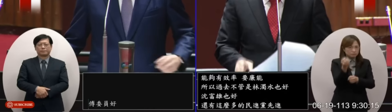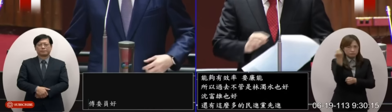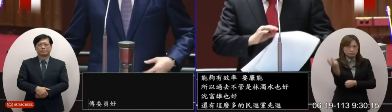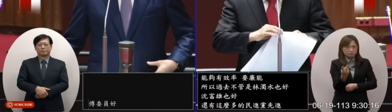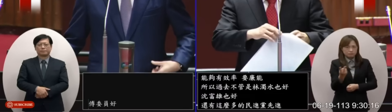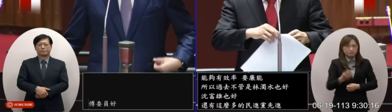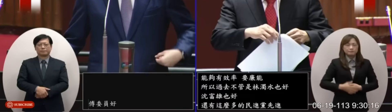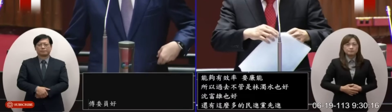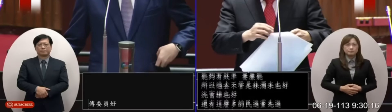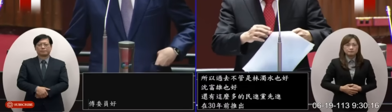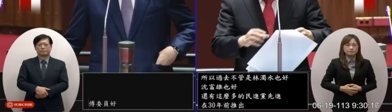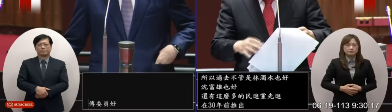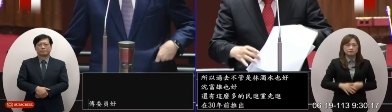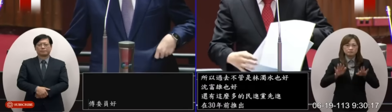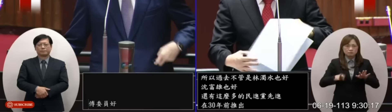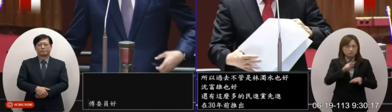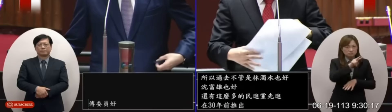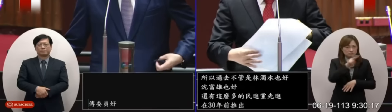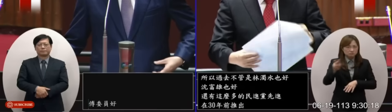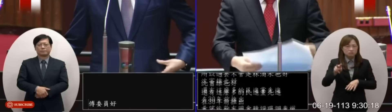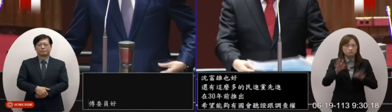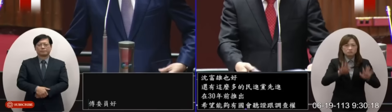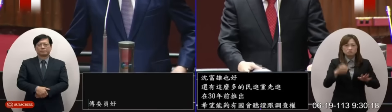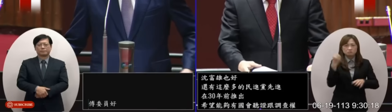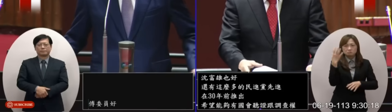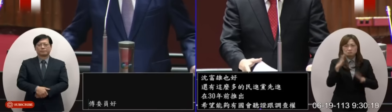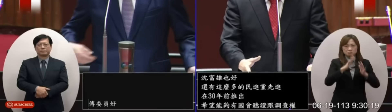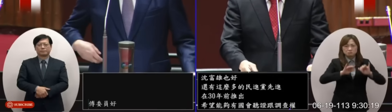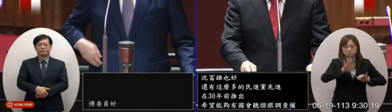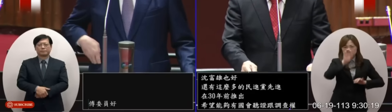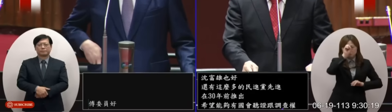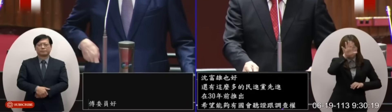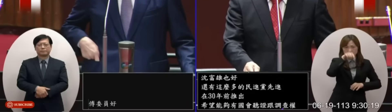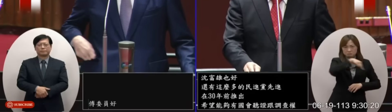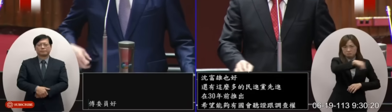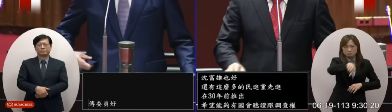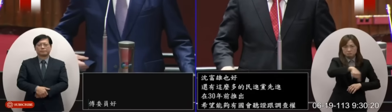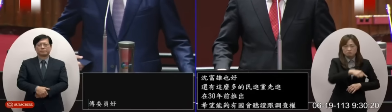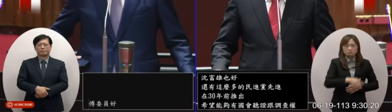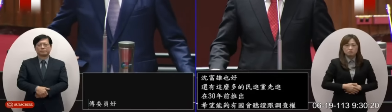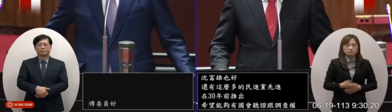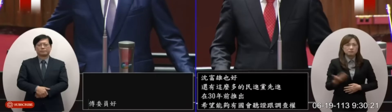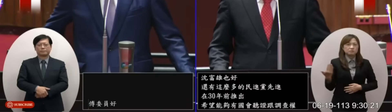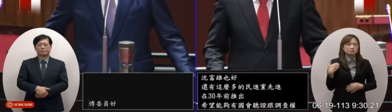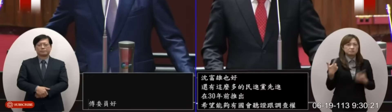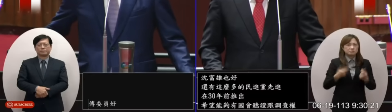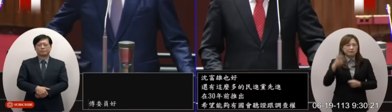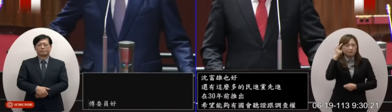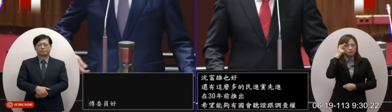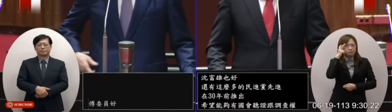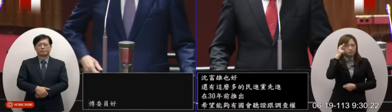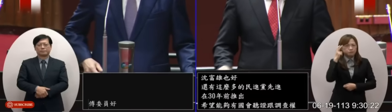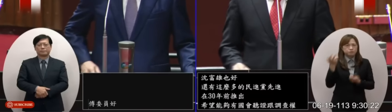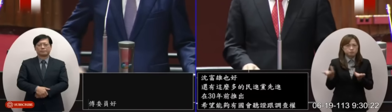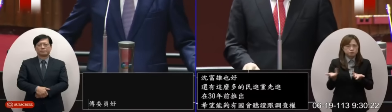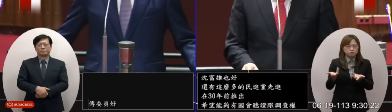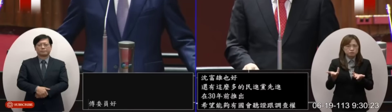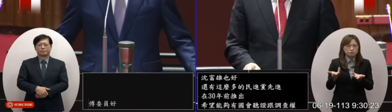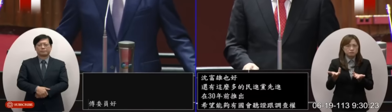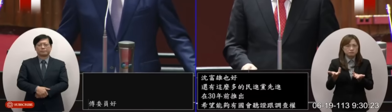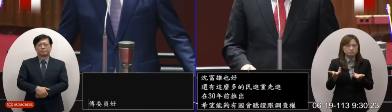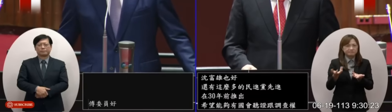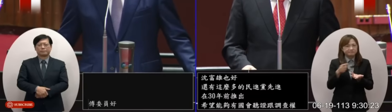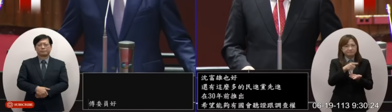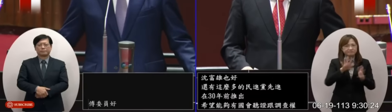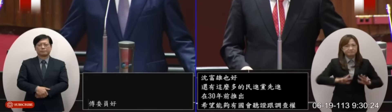我们现在看到这一代的民进党对自己过去一再坚持的主张，我们表示非常多的遗